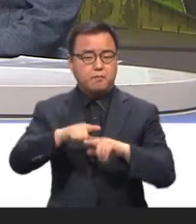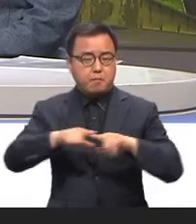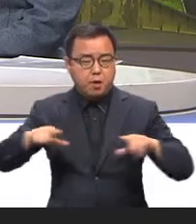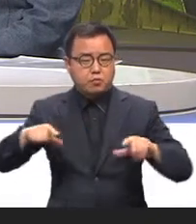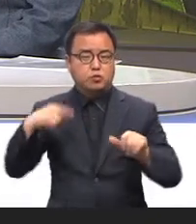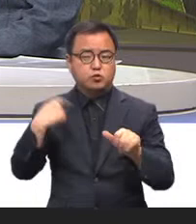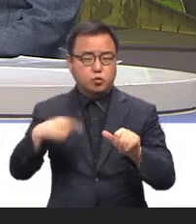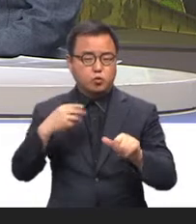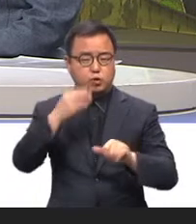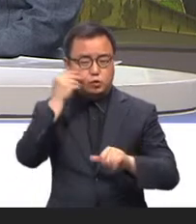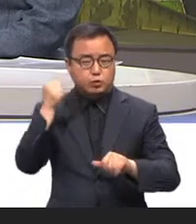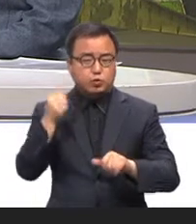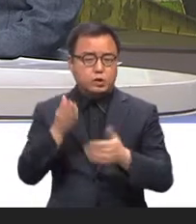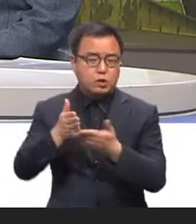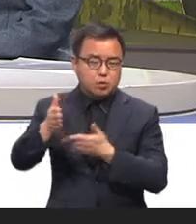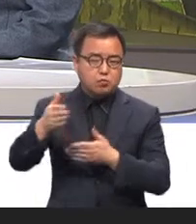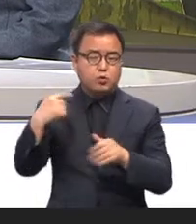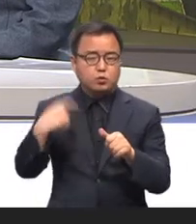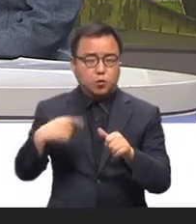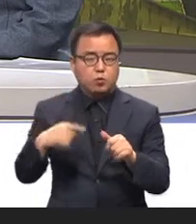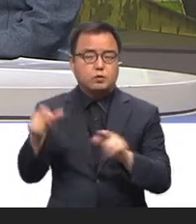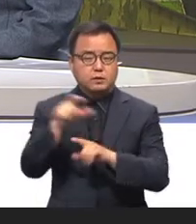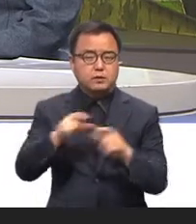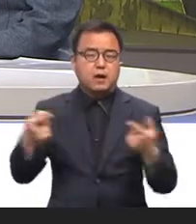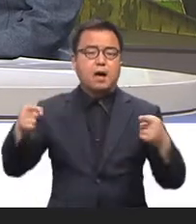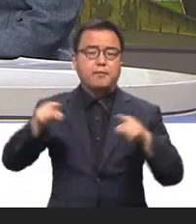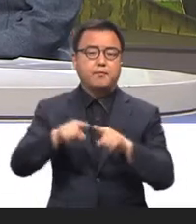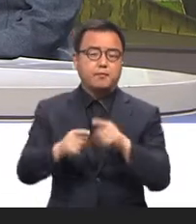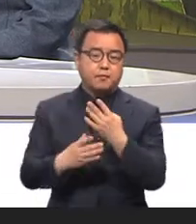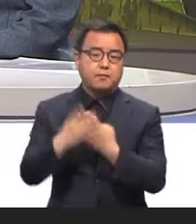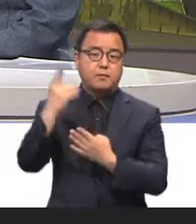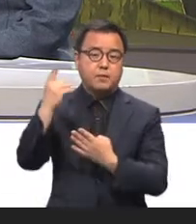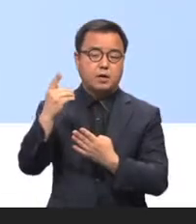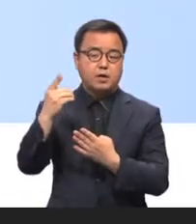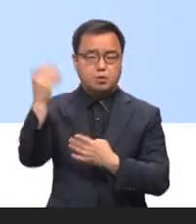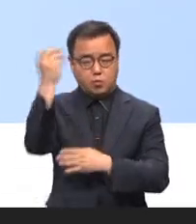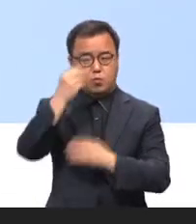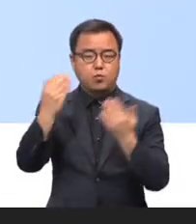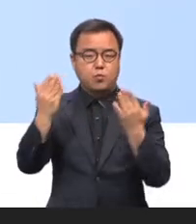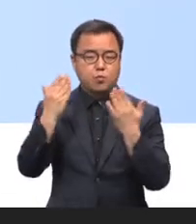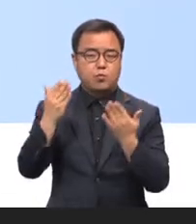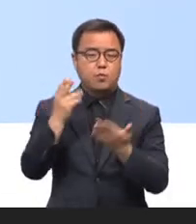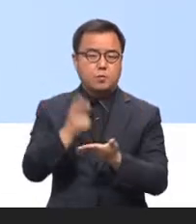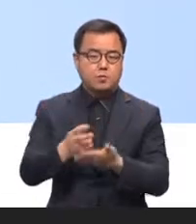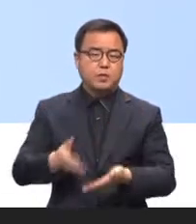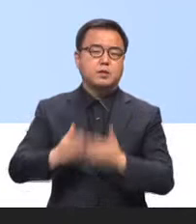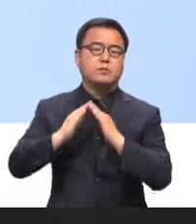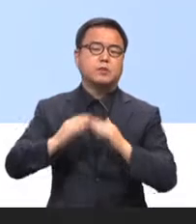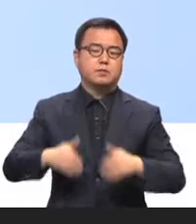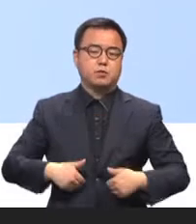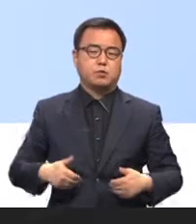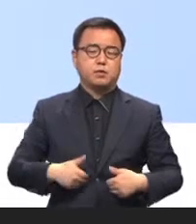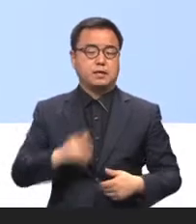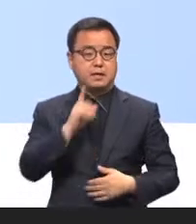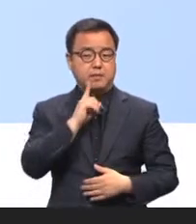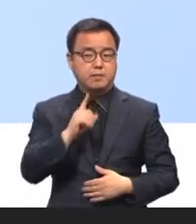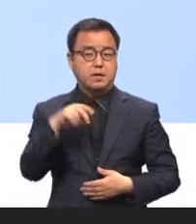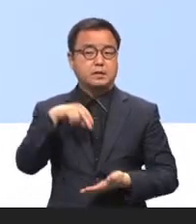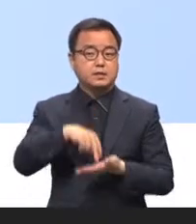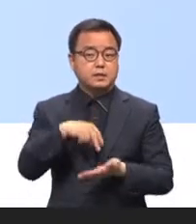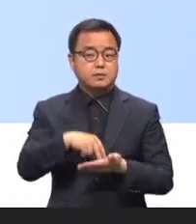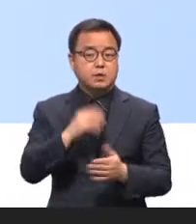교육을 잘 조화시킬 수 있는 그런 고교 체제 구축을 고민 해야 된다는 지적이 나오고요 그런 관점에서